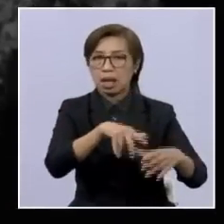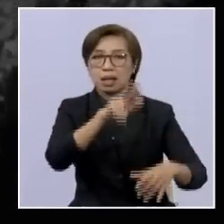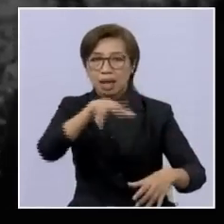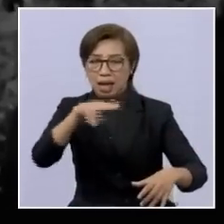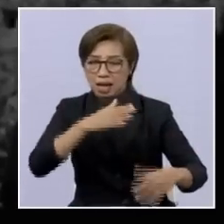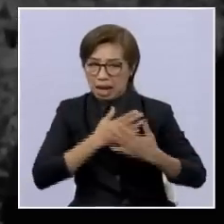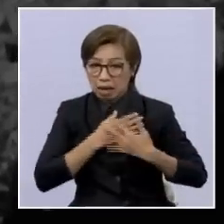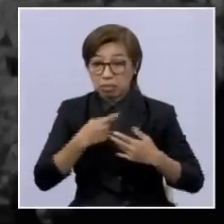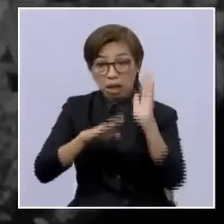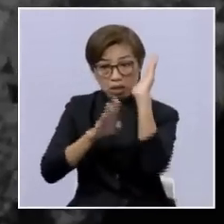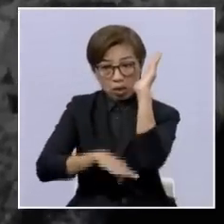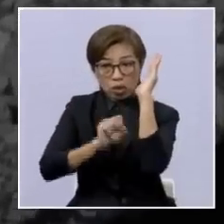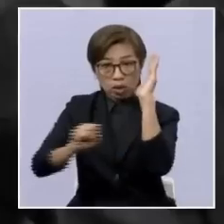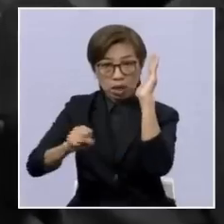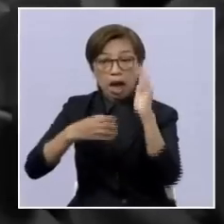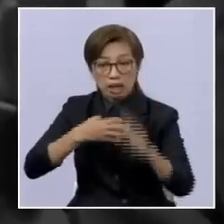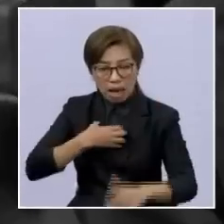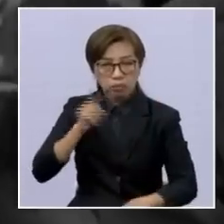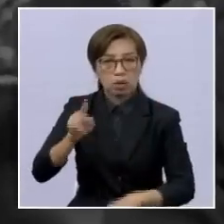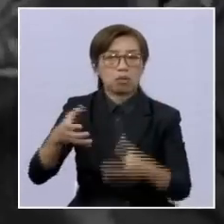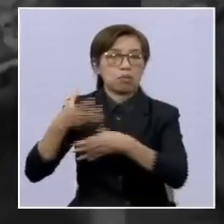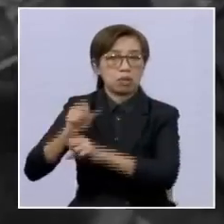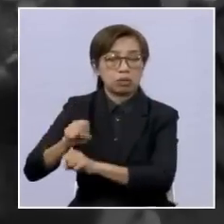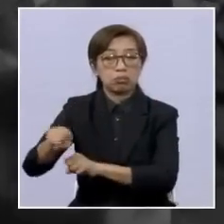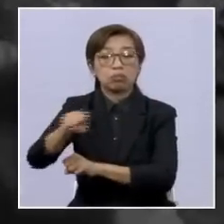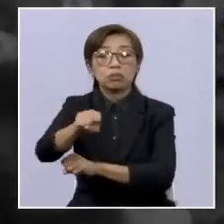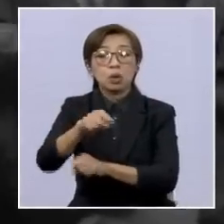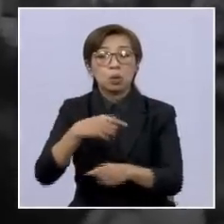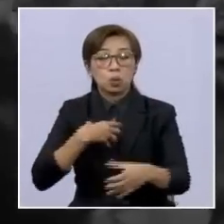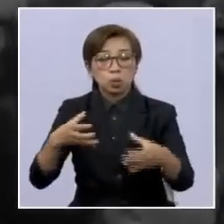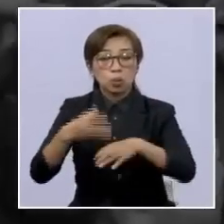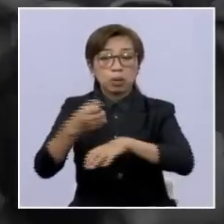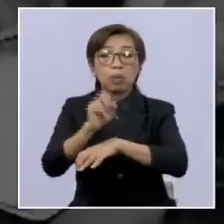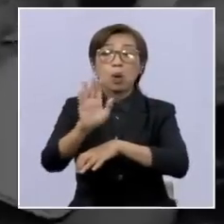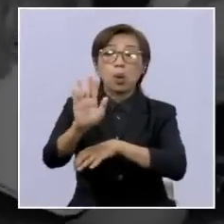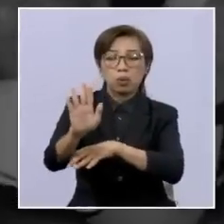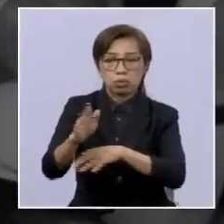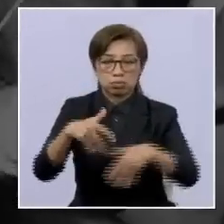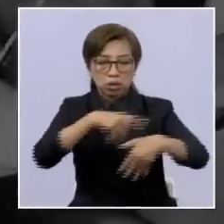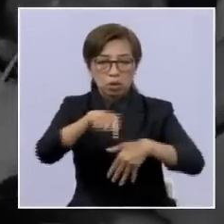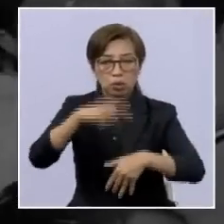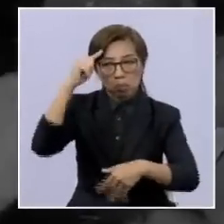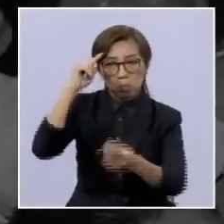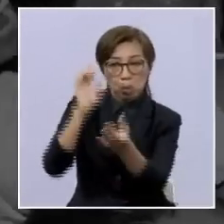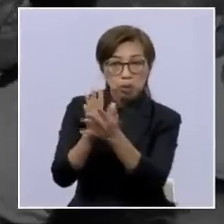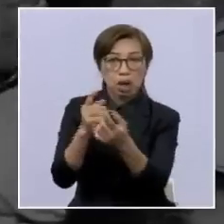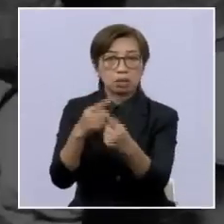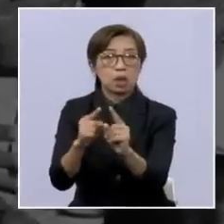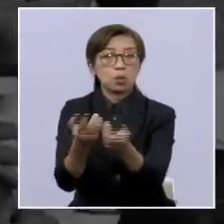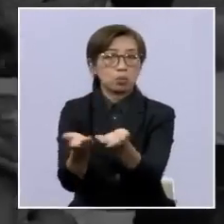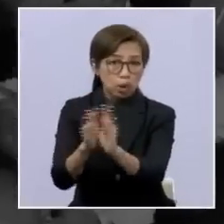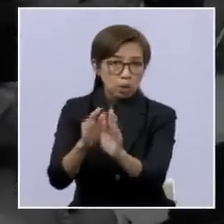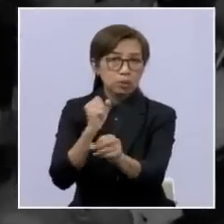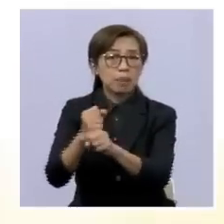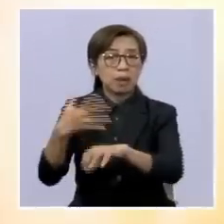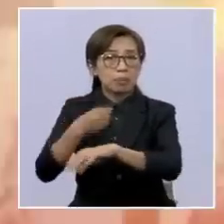าธิปัตย์ถ้าไม่ใช่พรรคใหญ่เนี่ยโอ้โหต่อให้คุณเป็นบ้านใหญ่อ ่ ะก็เหนื่อย